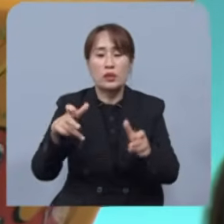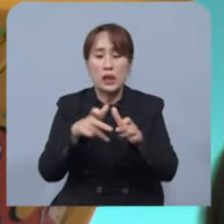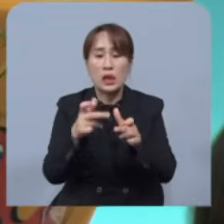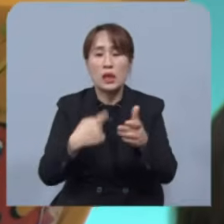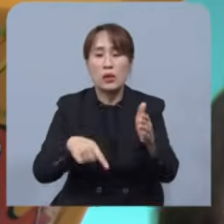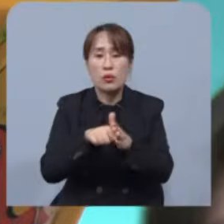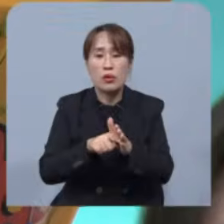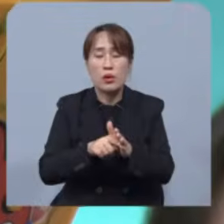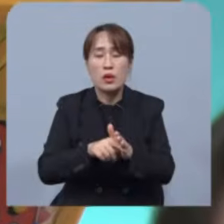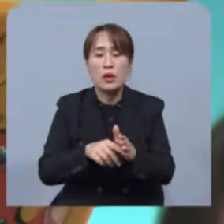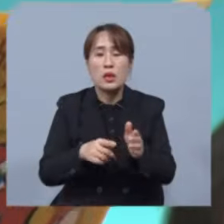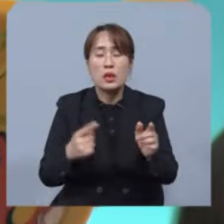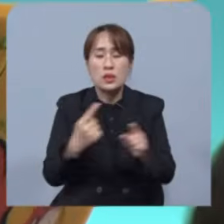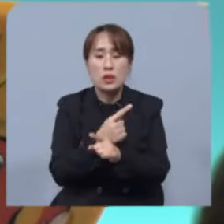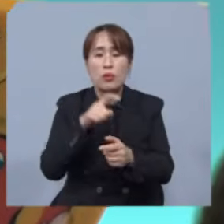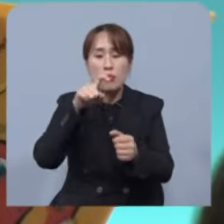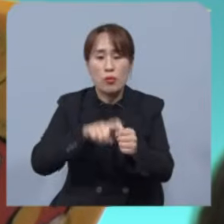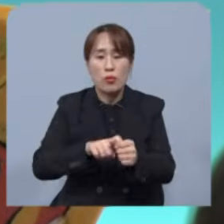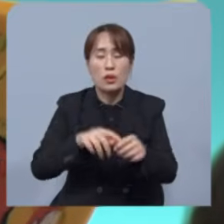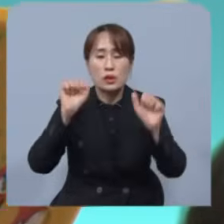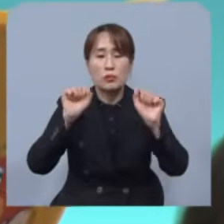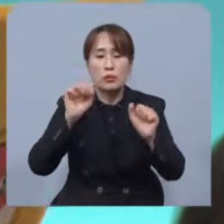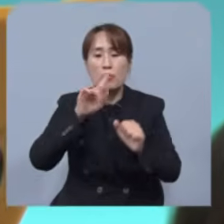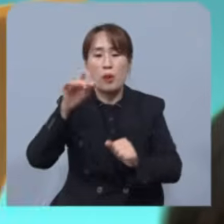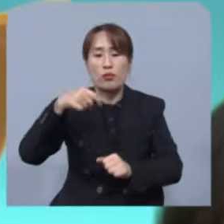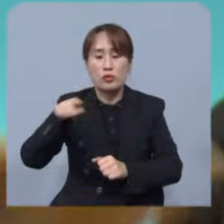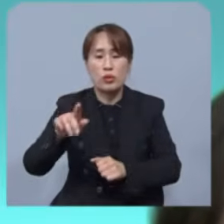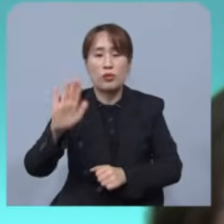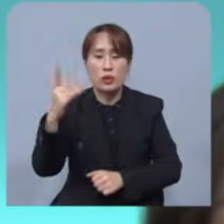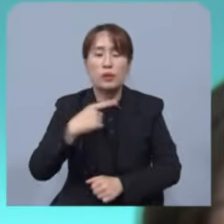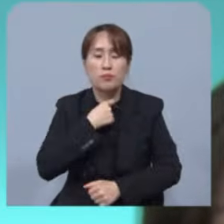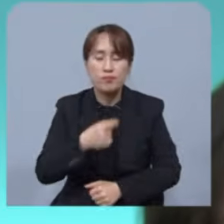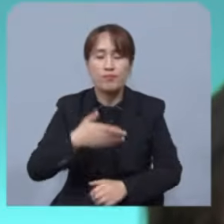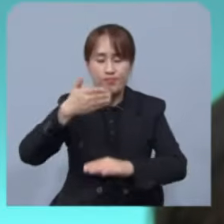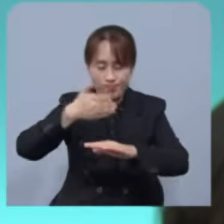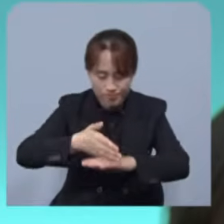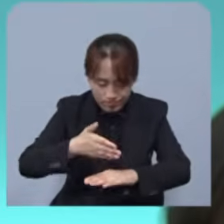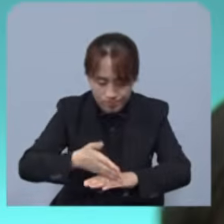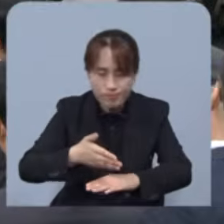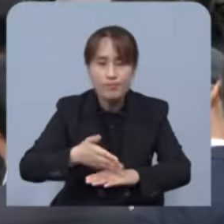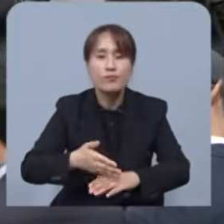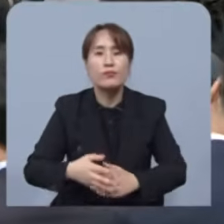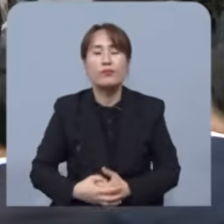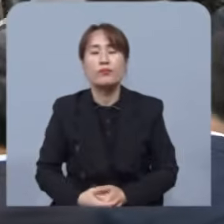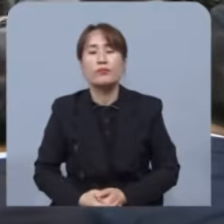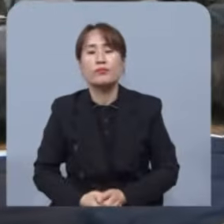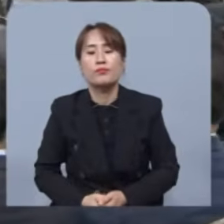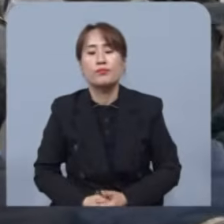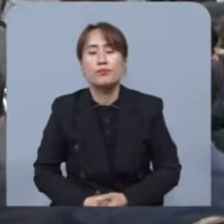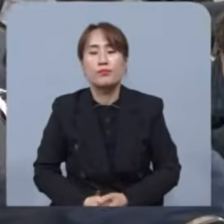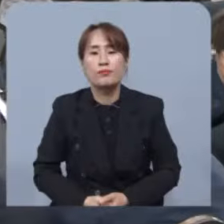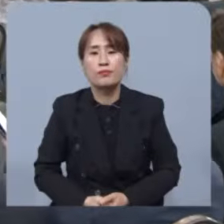대상으로 한 치료 목적의 스포츠 바우처가 되었으면 좋겠습니다. 감사합니다. 네.